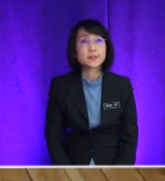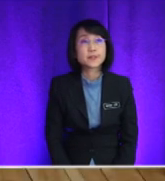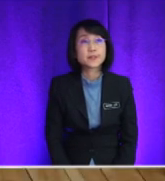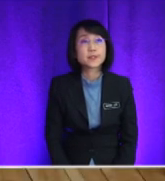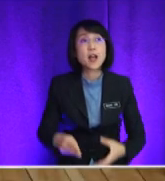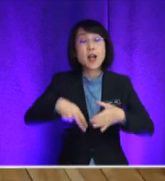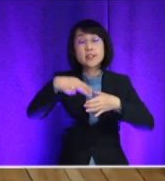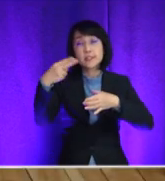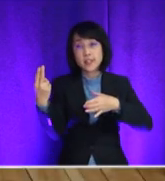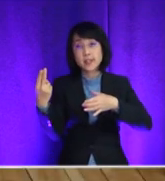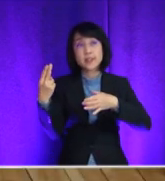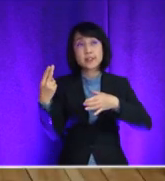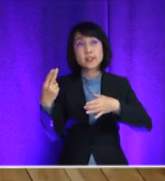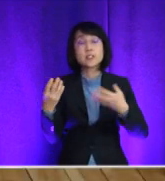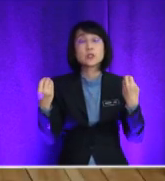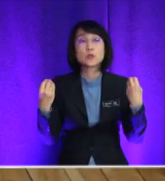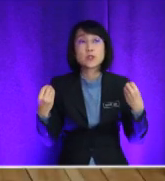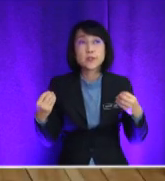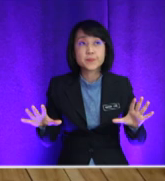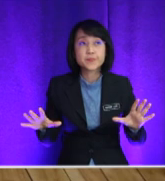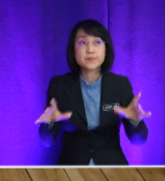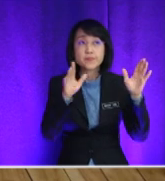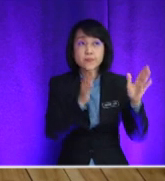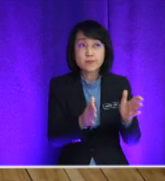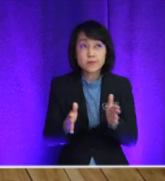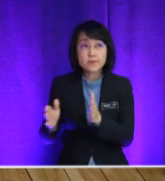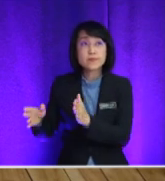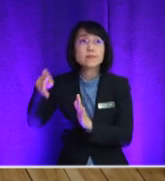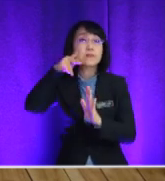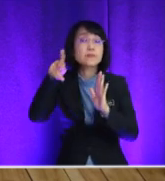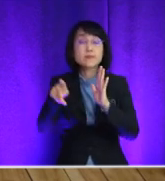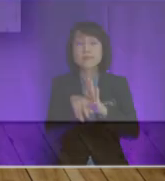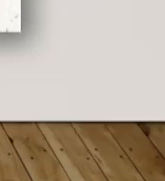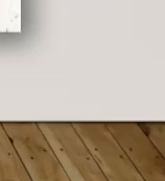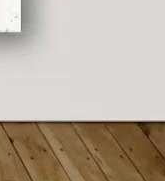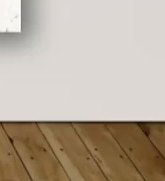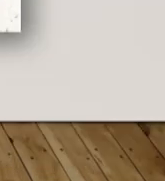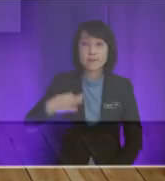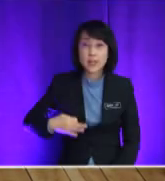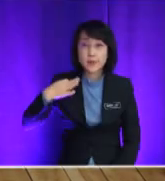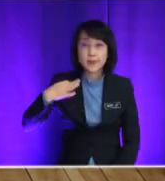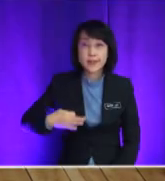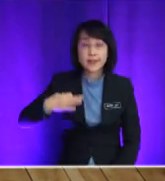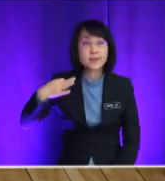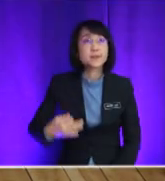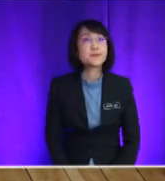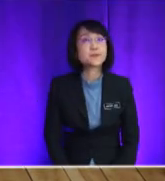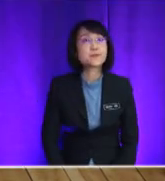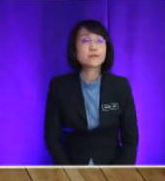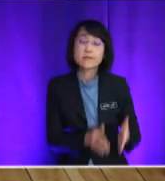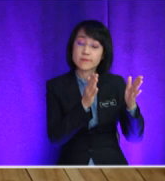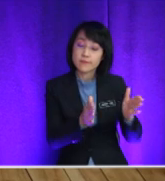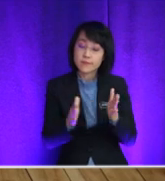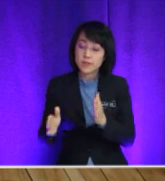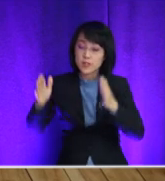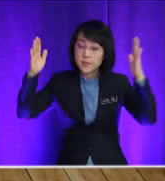hasil bagi setelah kita susun atau pola di atas PB ya jadi kena susun